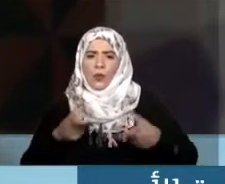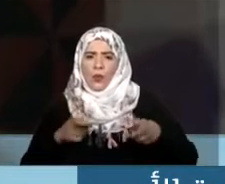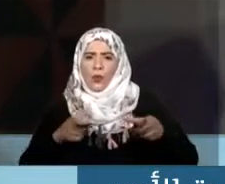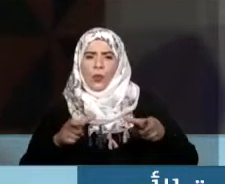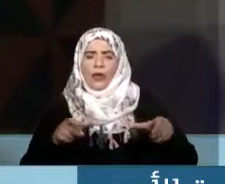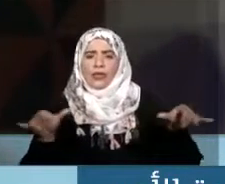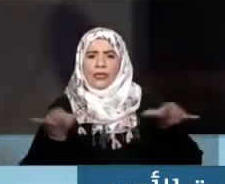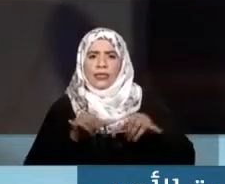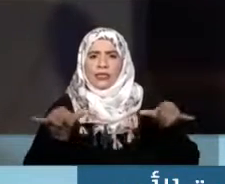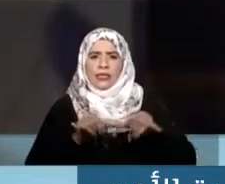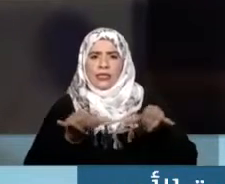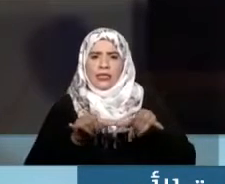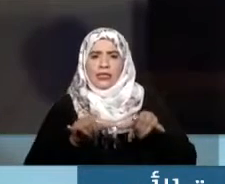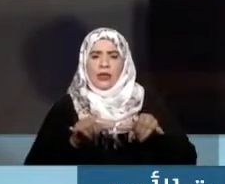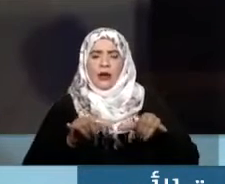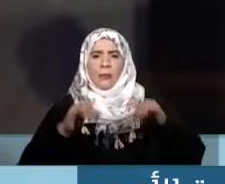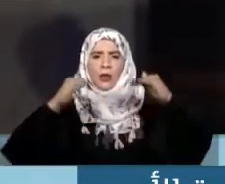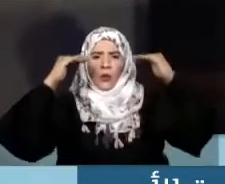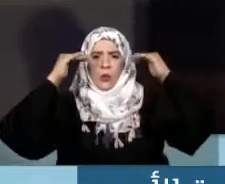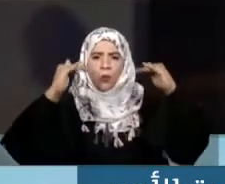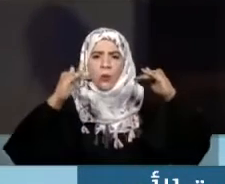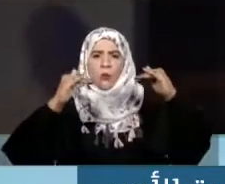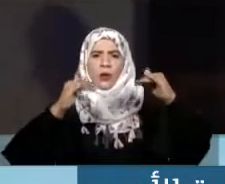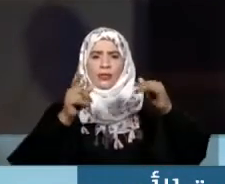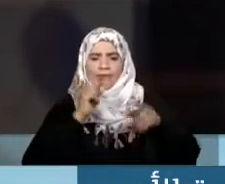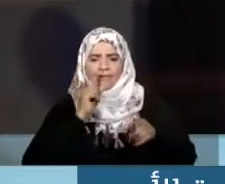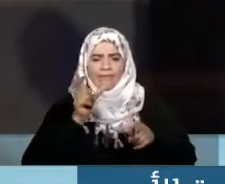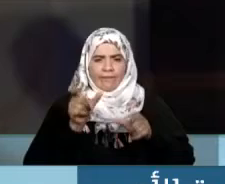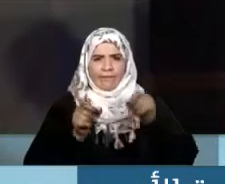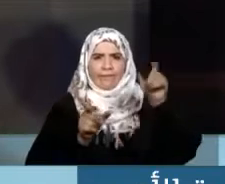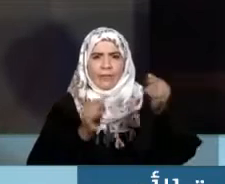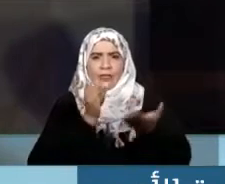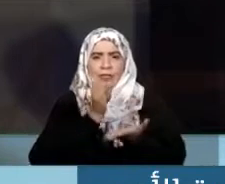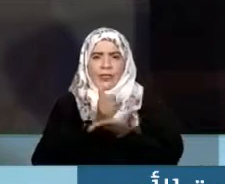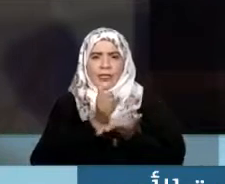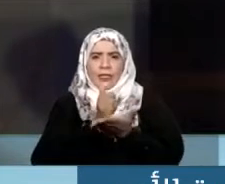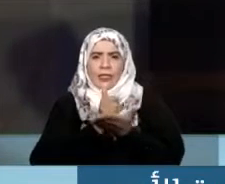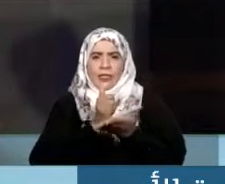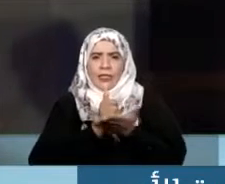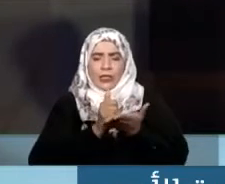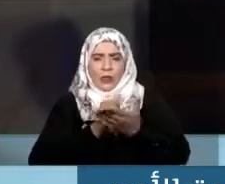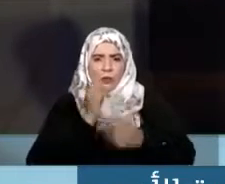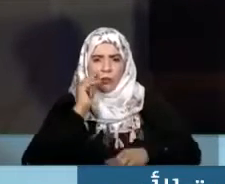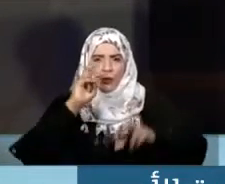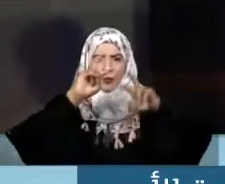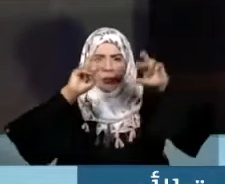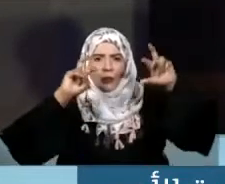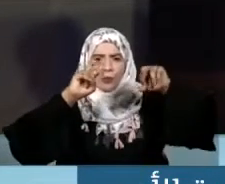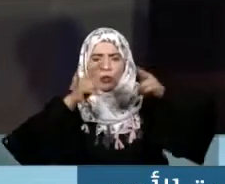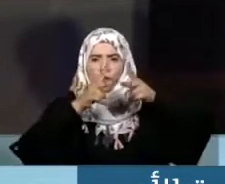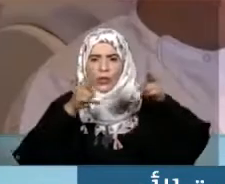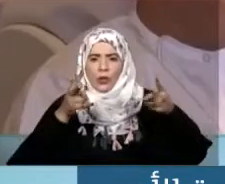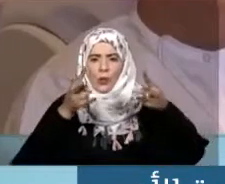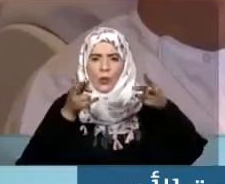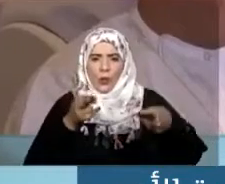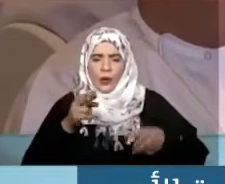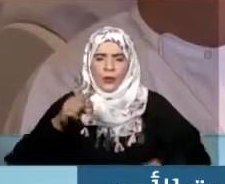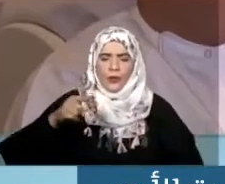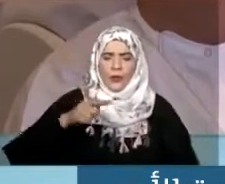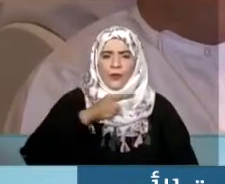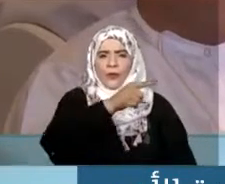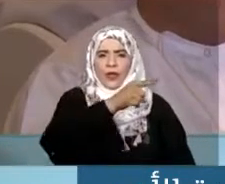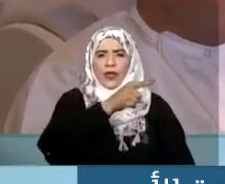إلكترونية ثابتة ومتنقلة التي حقيقة هي تعتبر نقلة في نوع التدريب العملي لهذا المجال